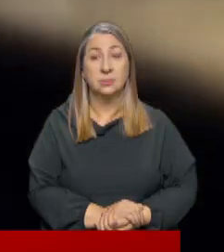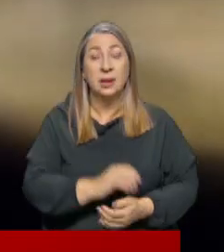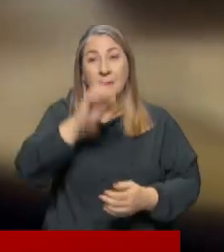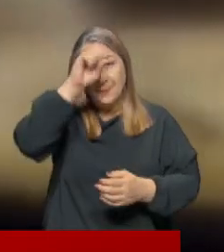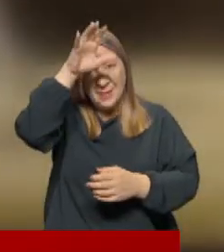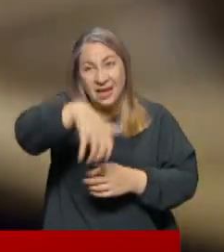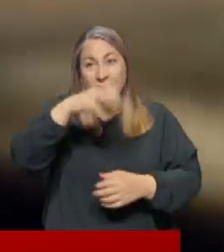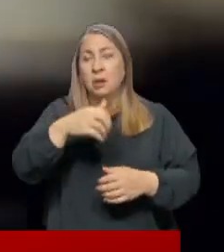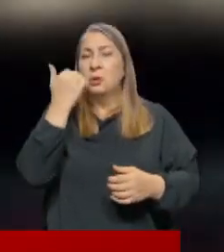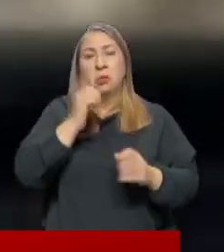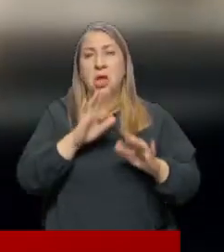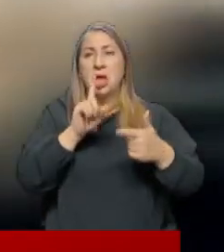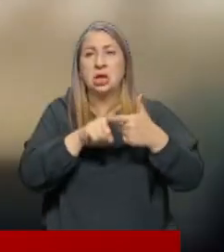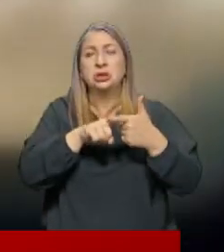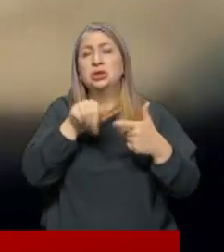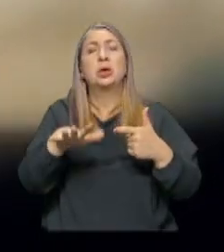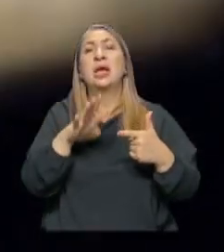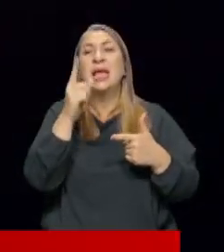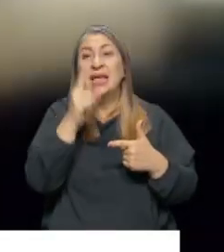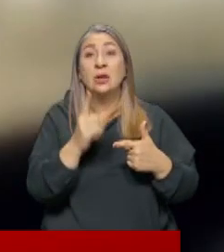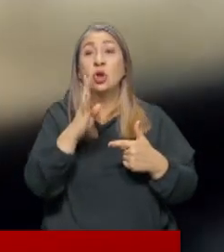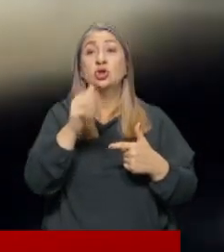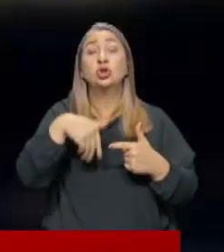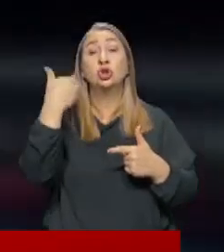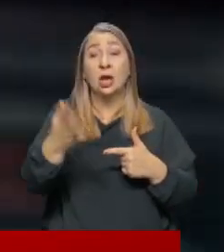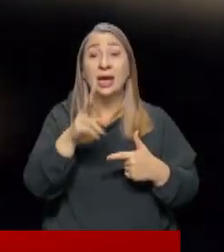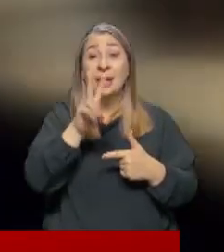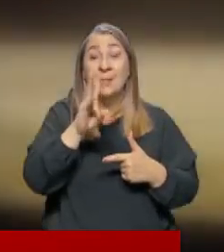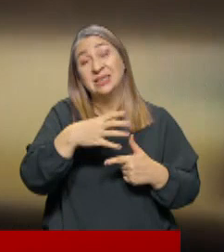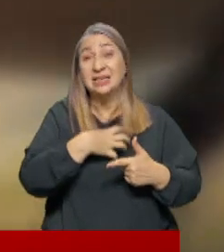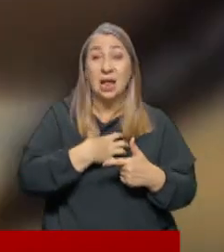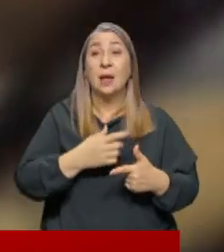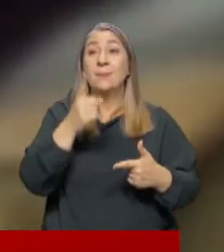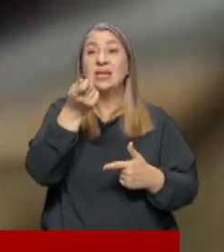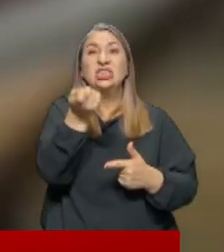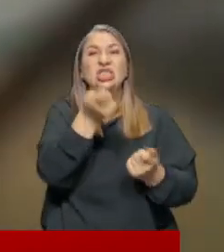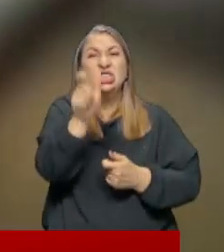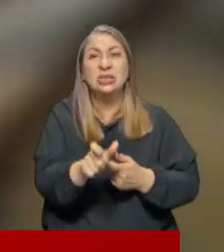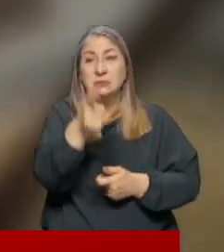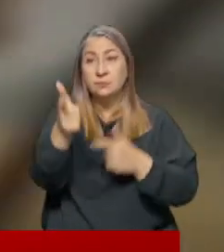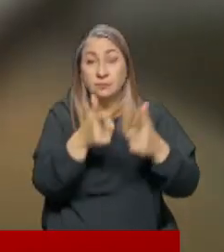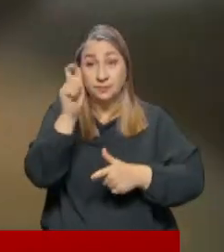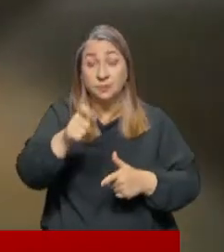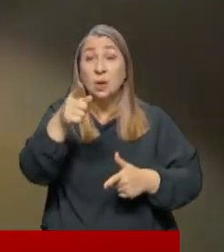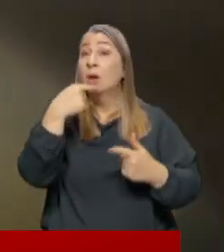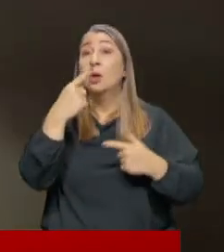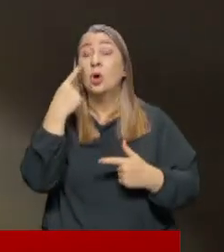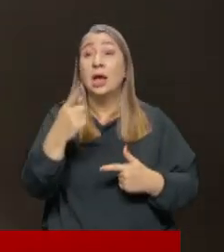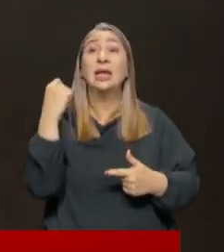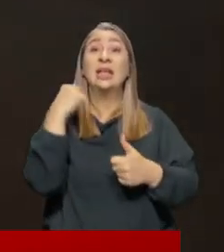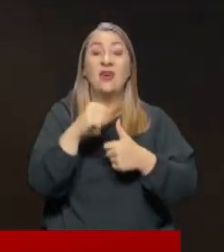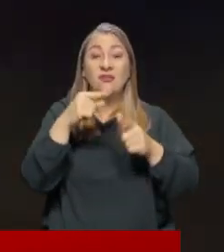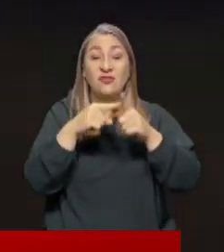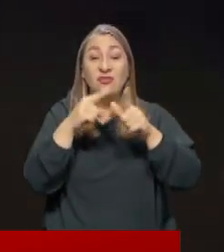Maden şirketi yalanlamadı ikinci sızıntıyı. İlkinden 4 gün sonra 25 Haziran'da bir işçi çekti bu görüntüleri. İddiaya göre yine